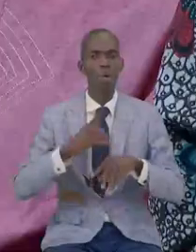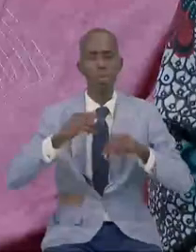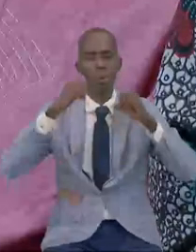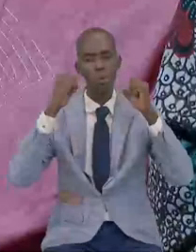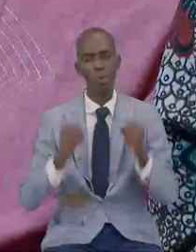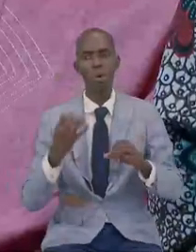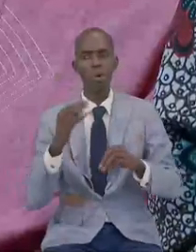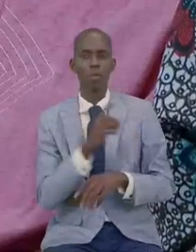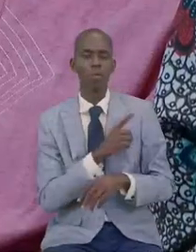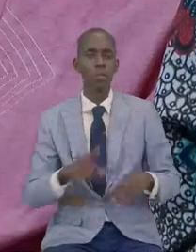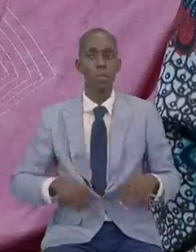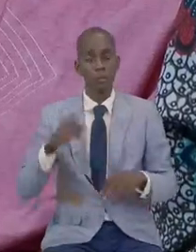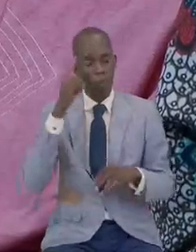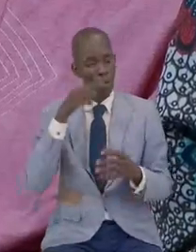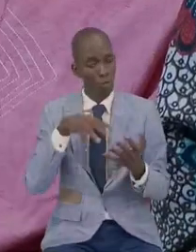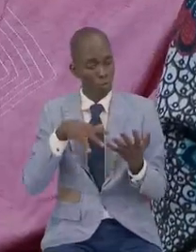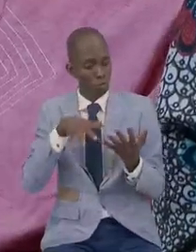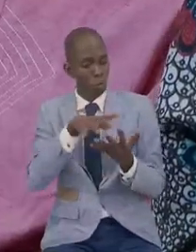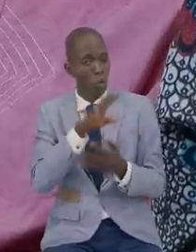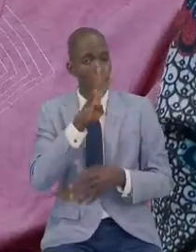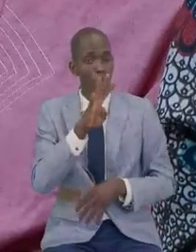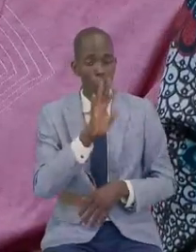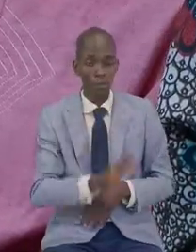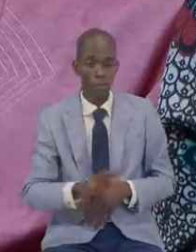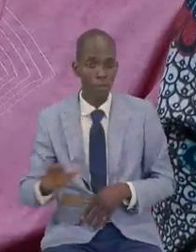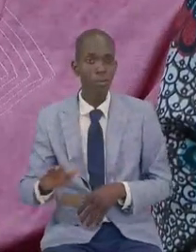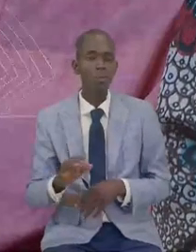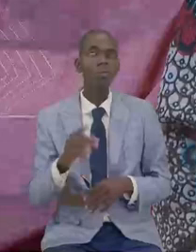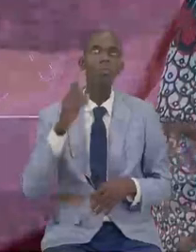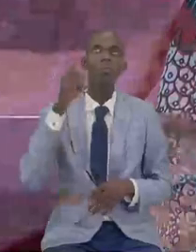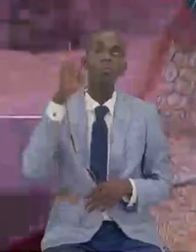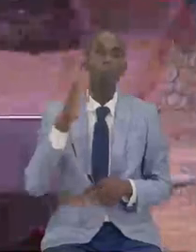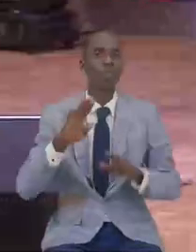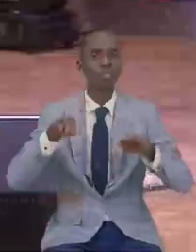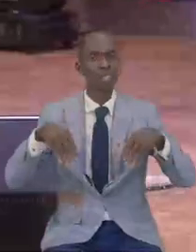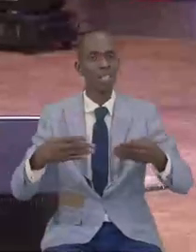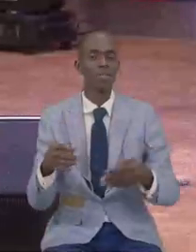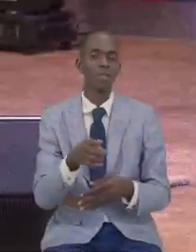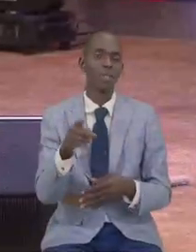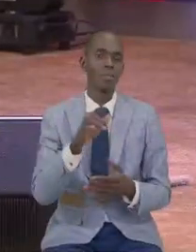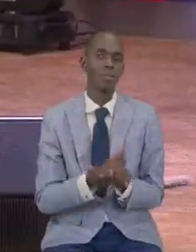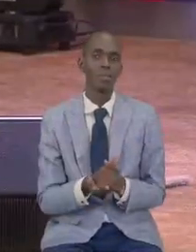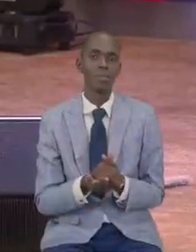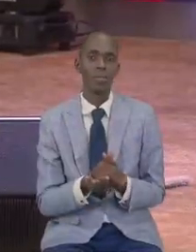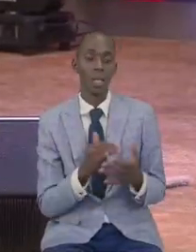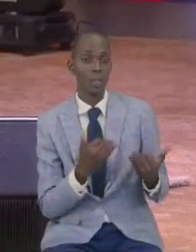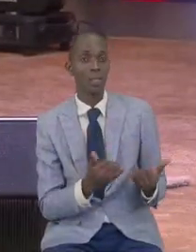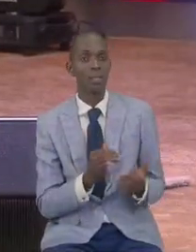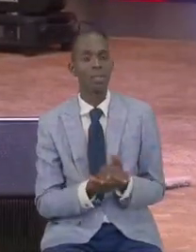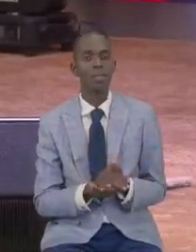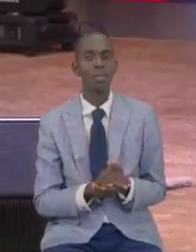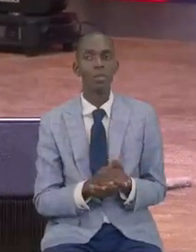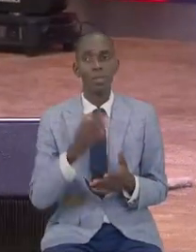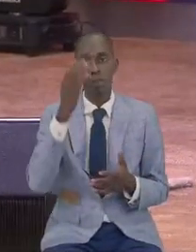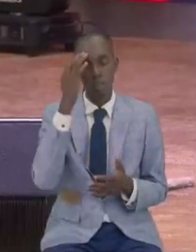du Seigneur. Dieu accorda à ces quatre jeunes gens. Ouais. Si vous n'avez pas le temps pour Dieu, il n'aura